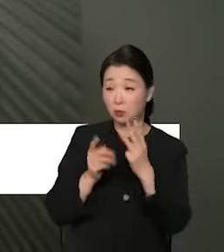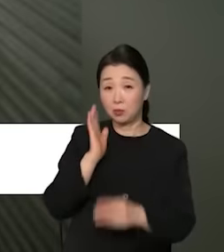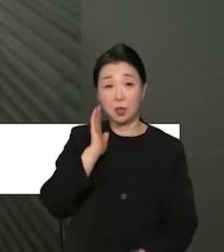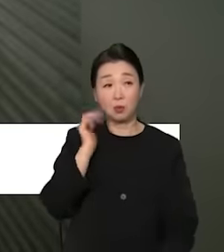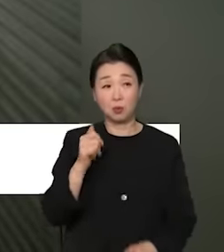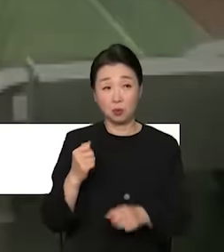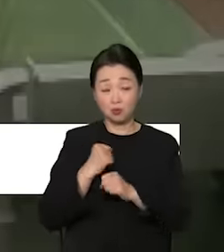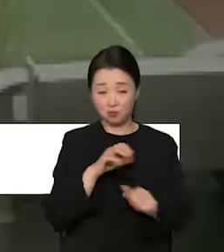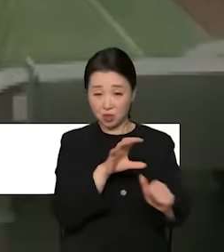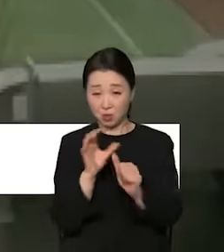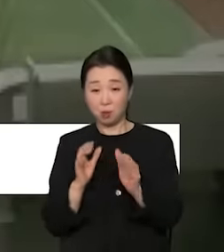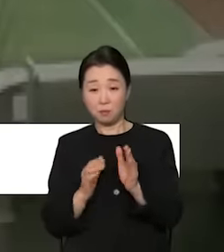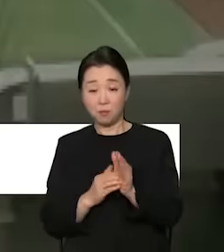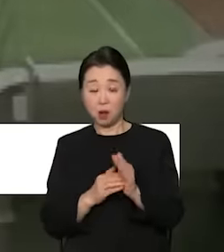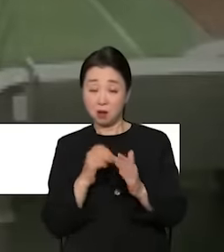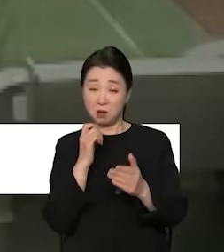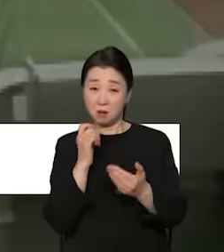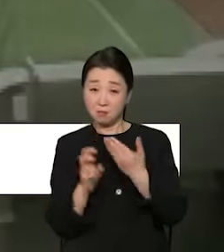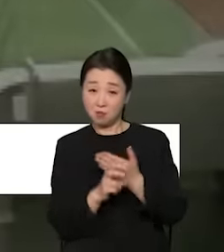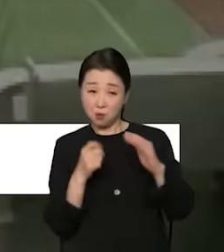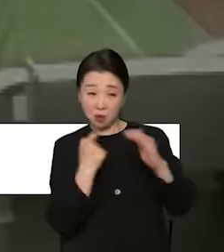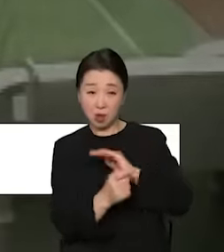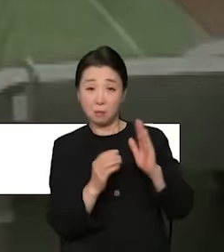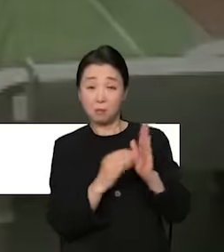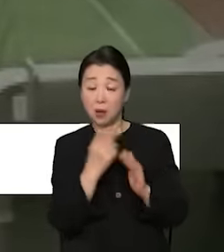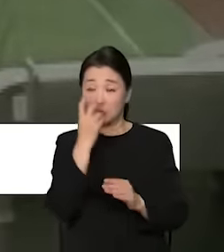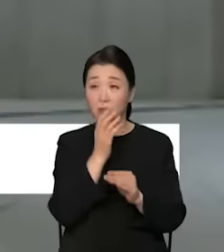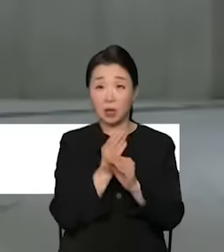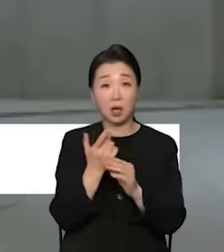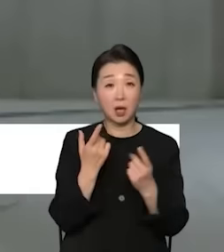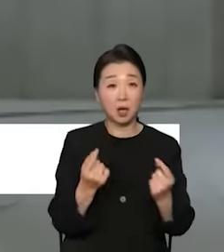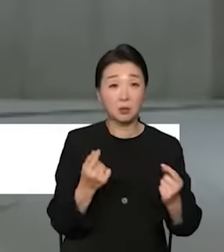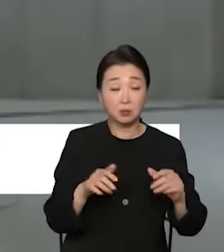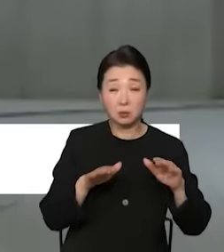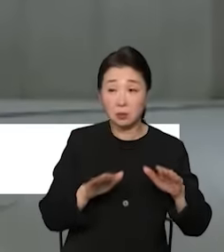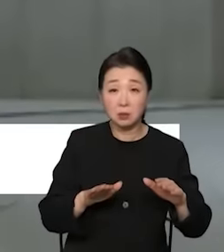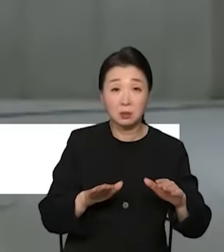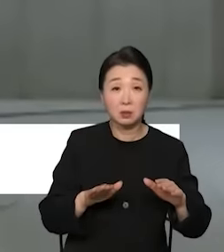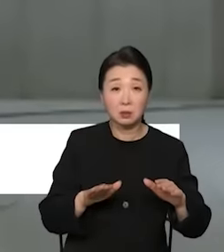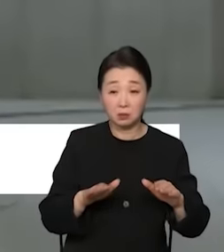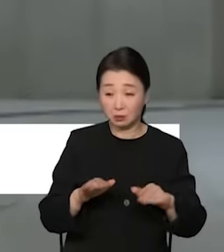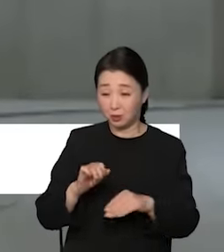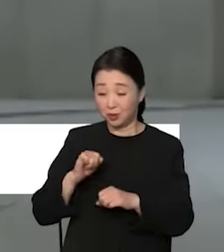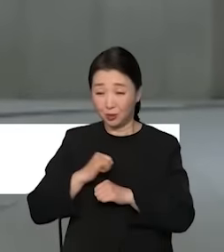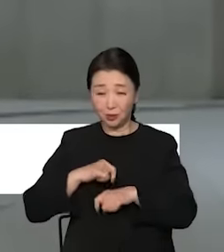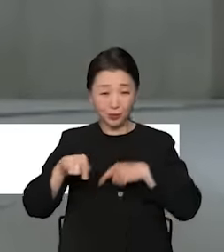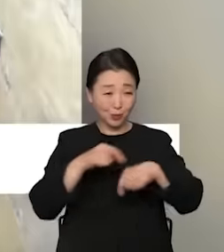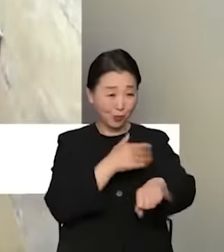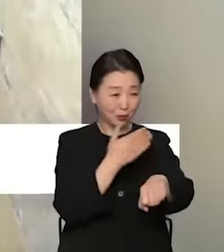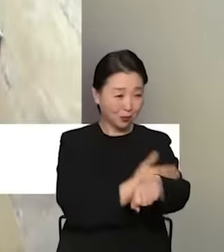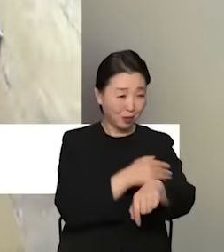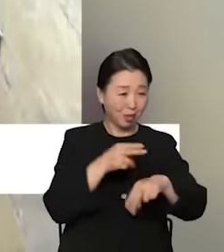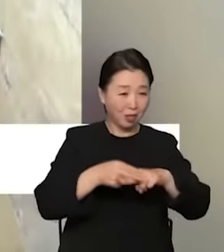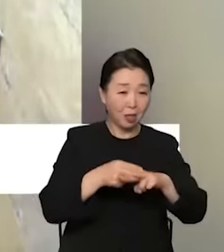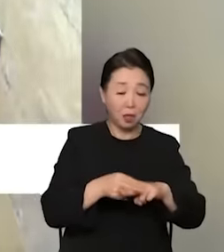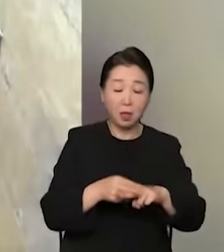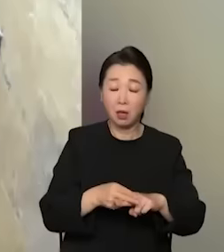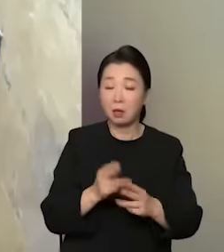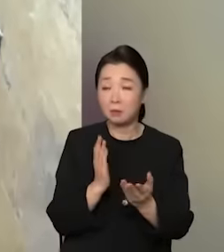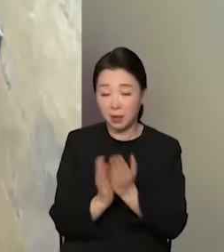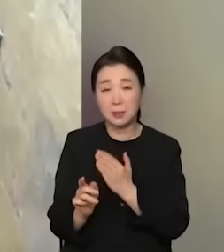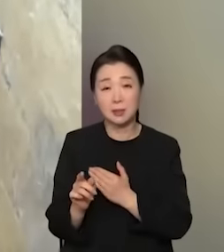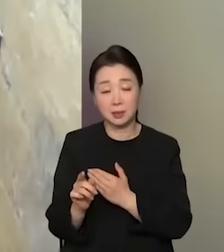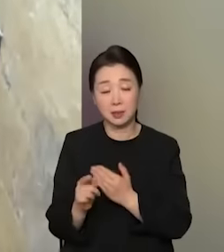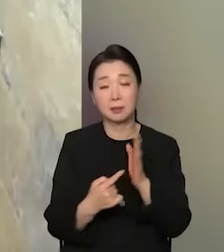군을 동원에 불법 개을 한 혐의로 수사를 받고 있지 않느냐며 지금 시점에 군통수권을 행사하는 것은 매우 부적절하다고